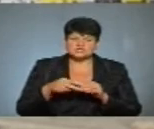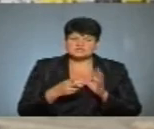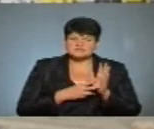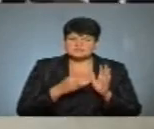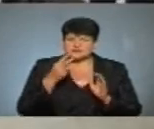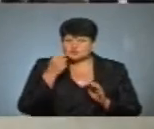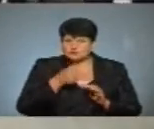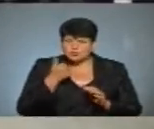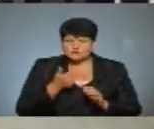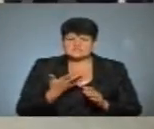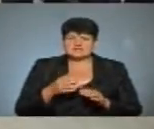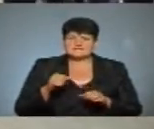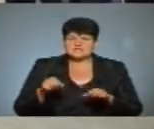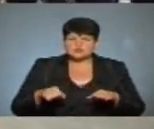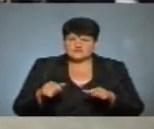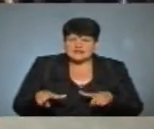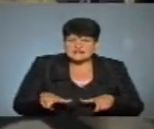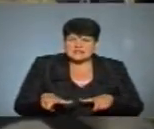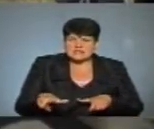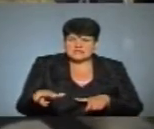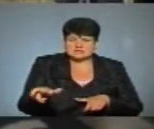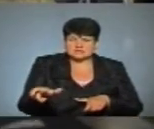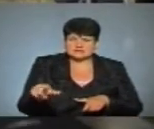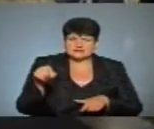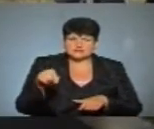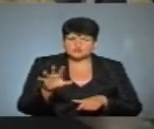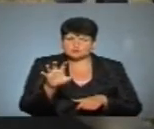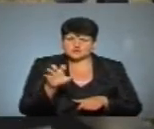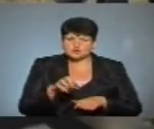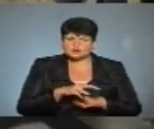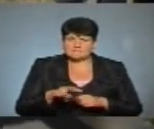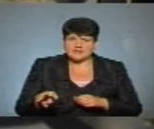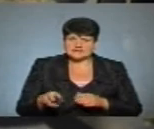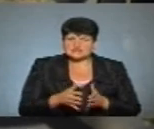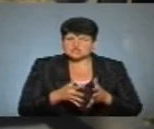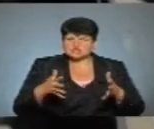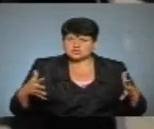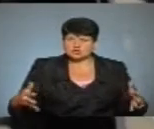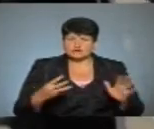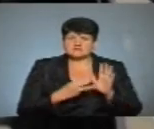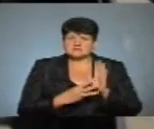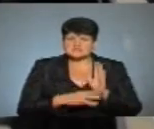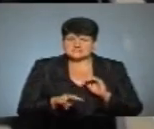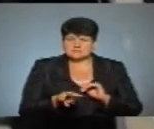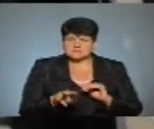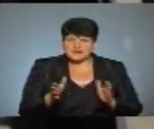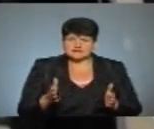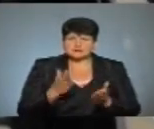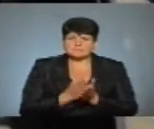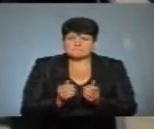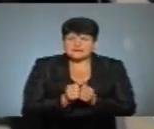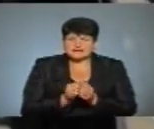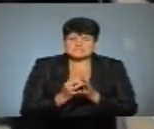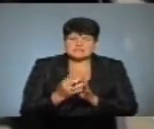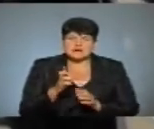році. Висловальний канал довжиною 1500 метрів та шириною 80 метрів розташований поблизу села Біла.